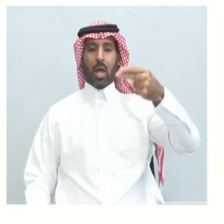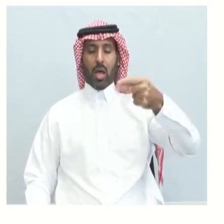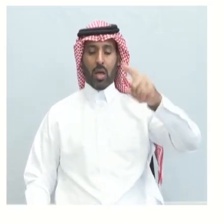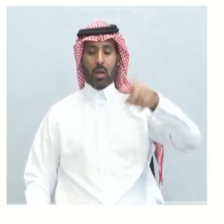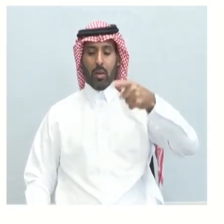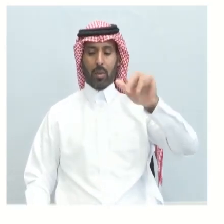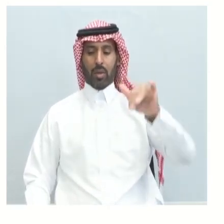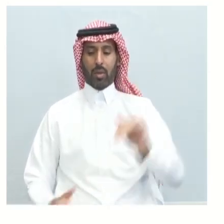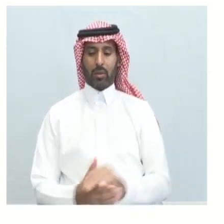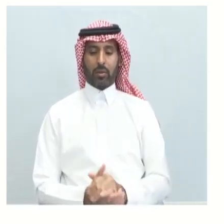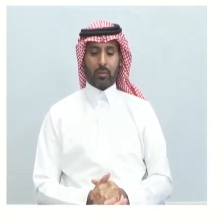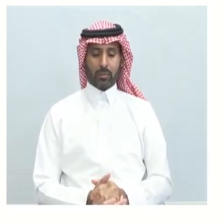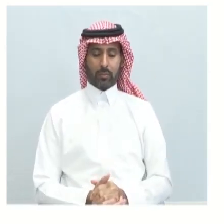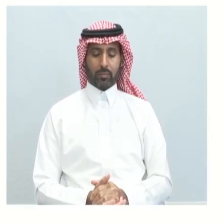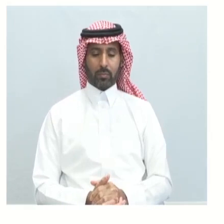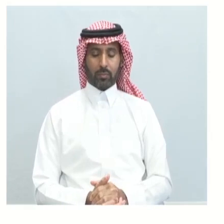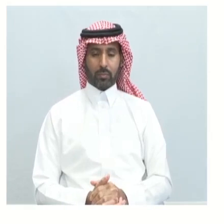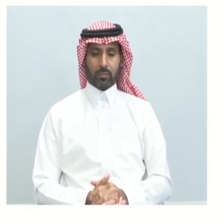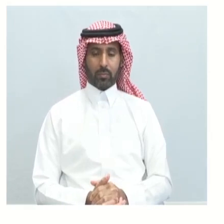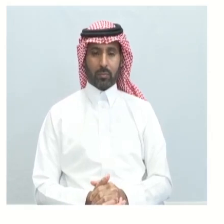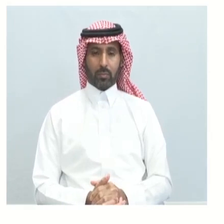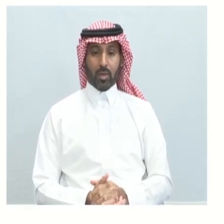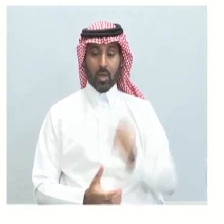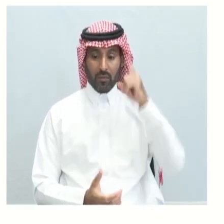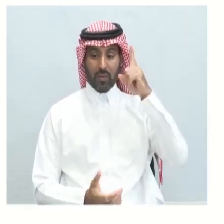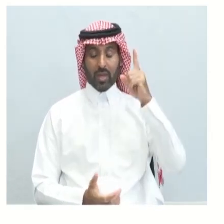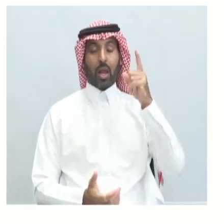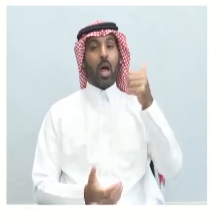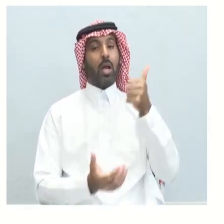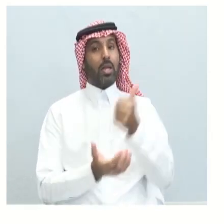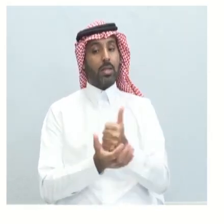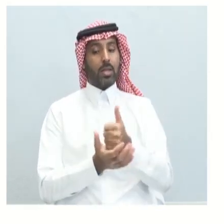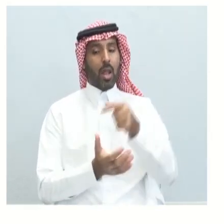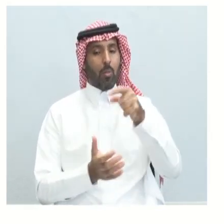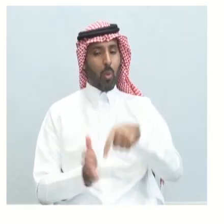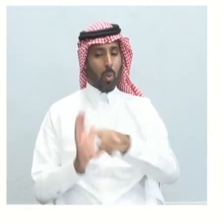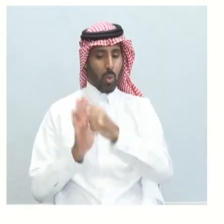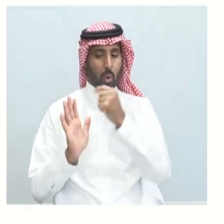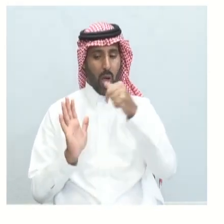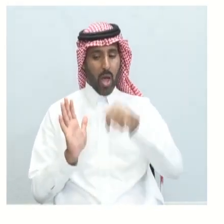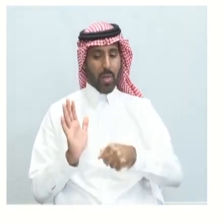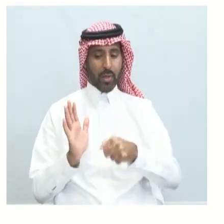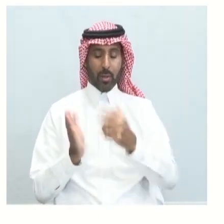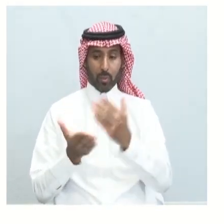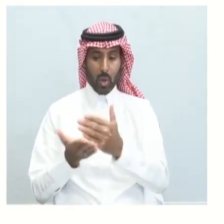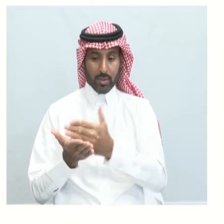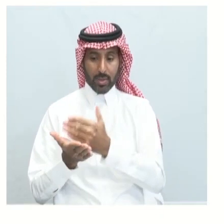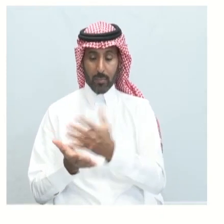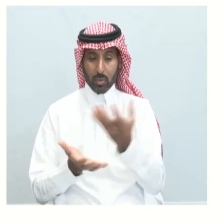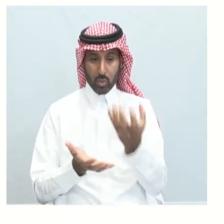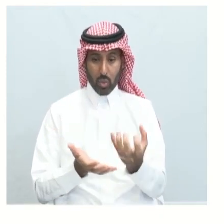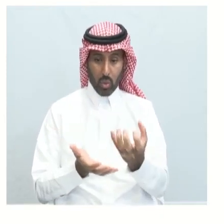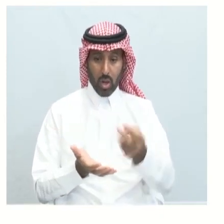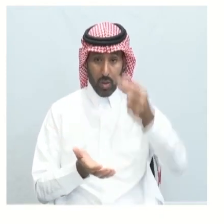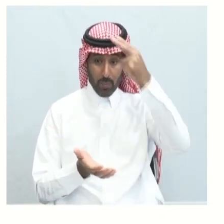نتعرف عليها في درس لاحق الفكره الرئيسه لموضوعنا لهذا اليوم تقسم صخور